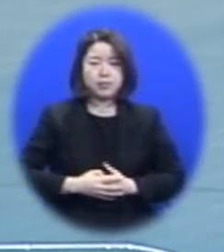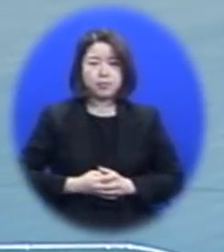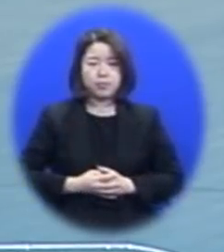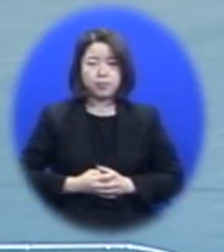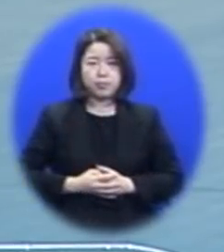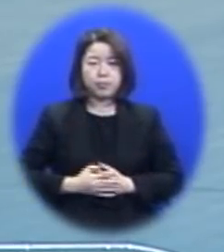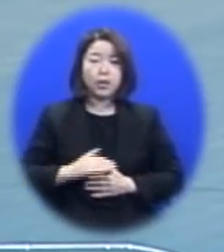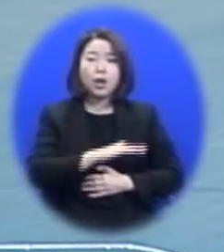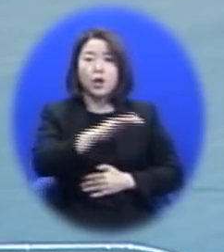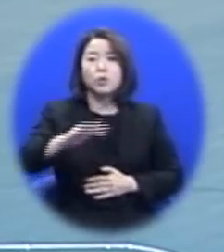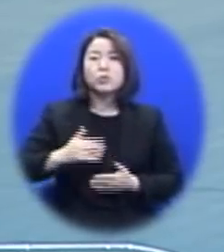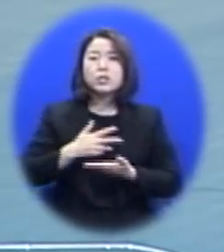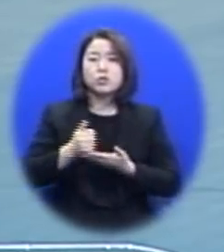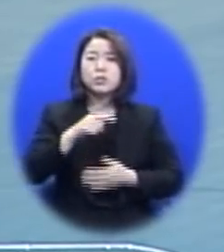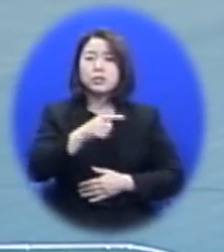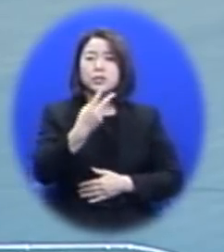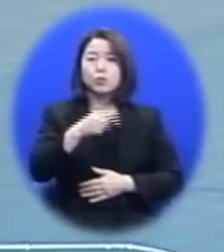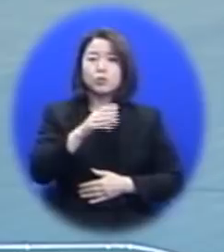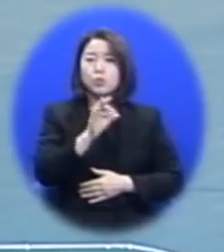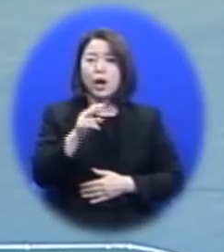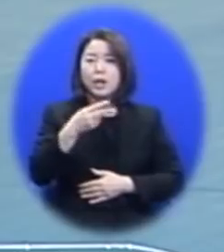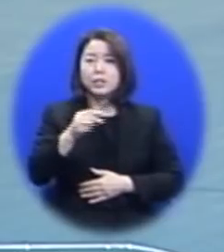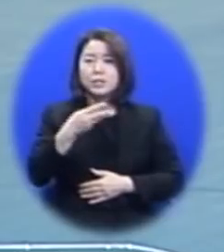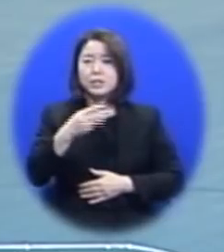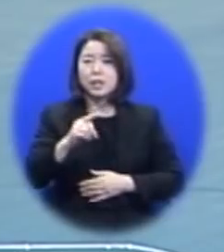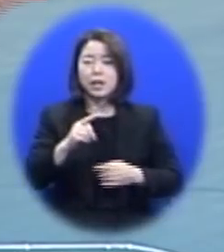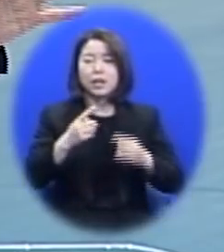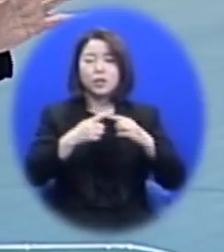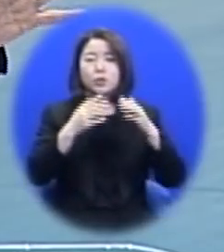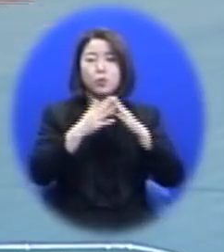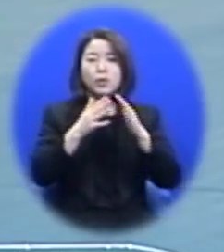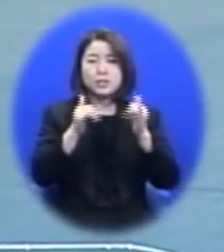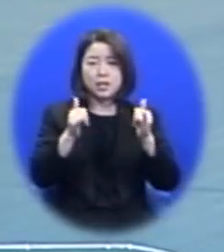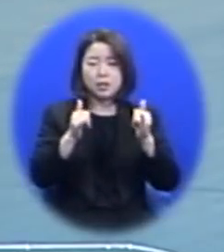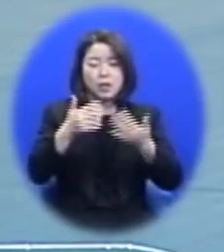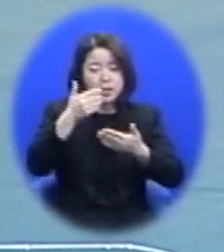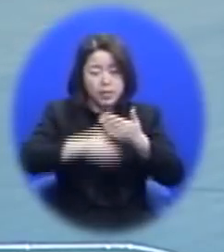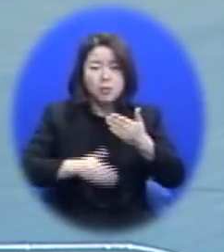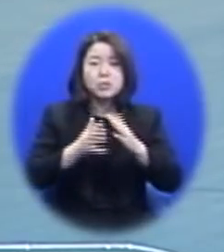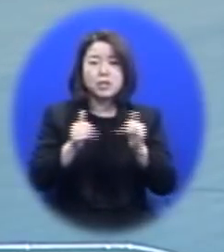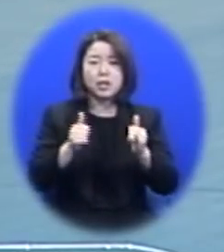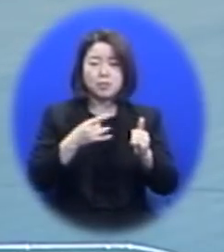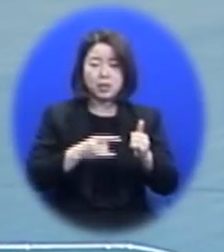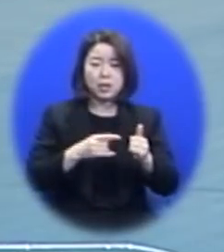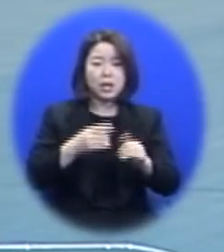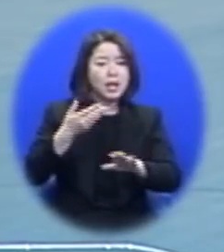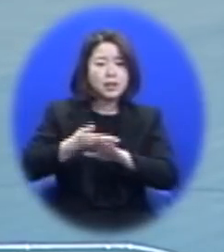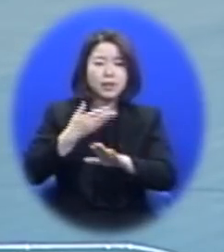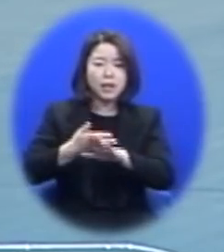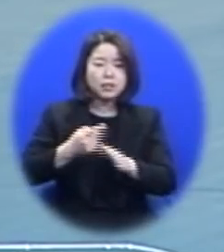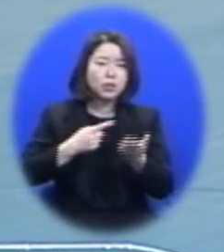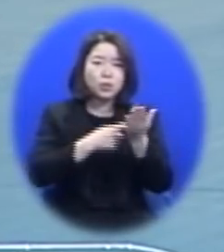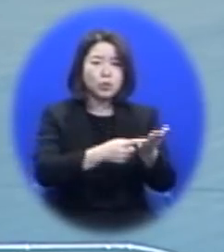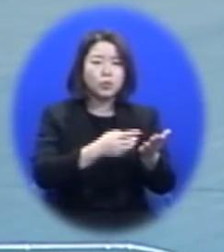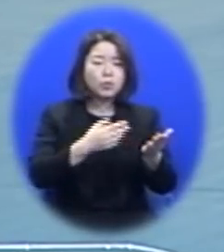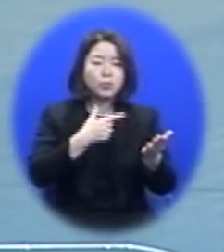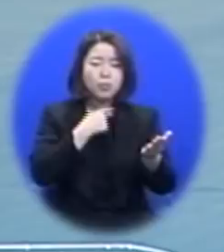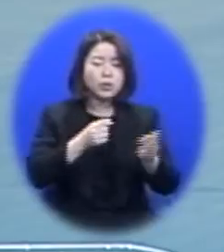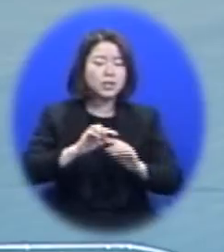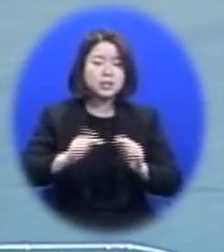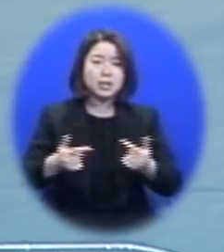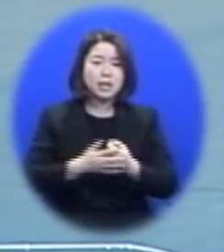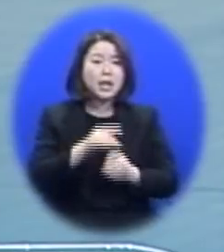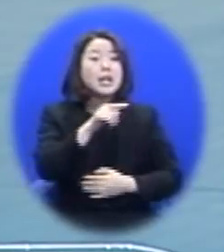우리 주님은 그 두아디라 교회 남은 자들에게 다른 것을 내가 너희에게 요구하지 않겠다. 너희들이